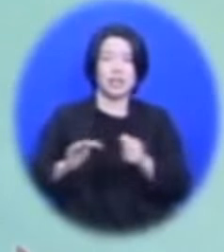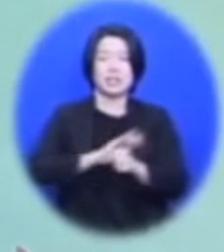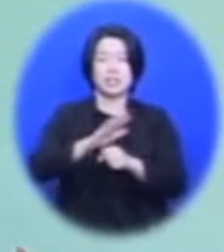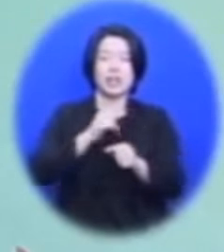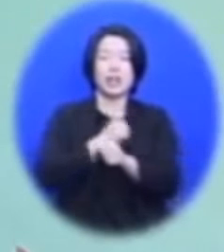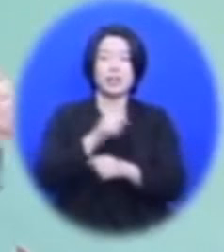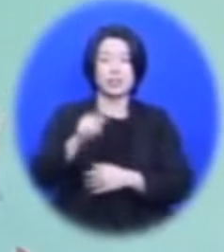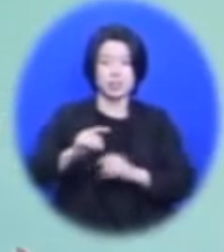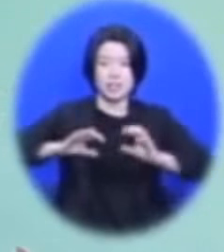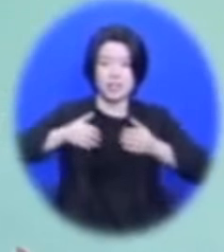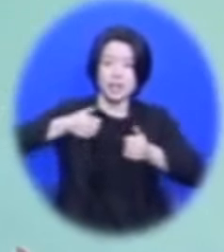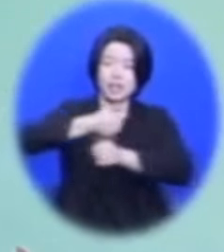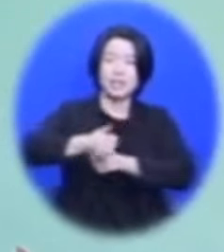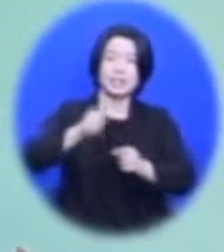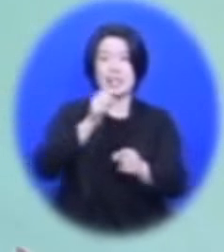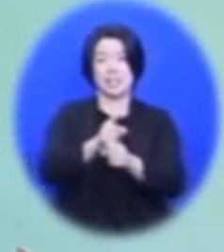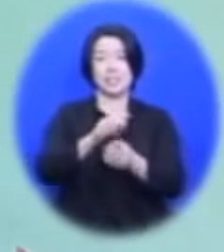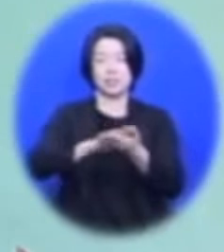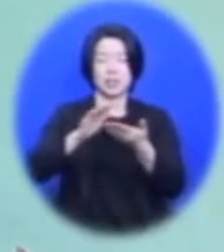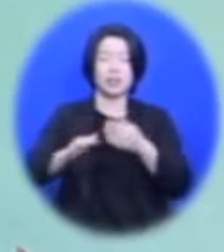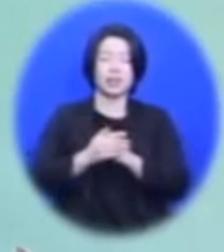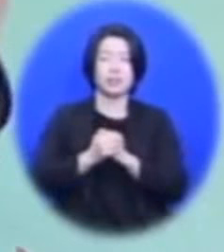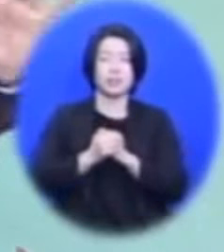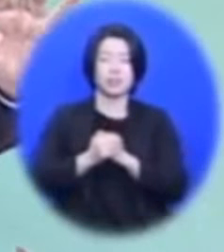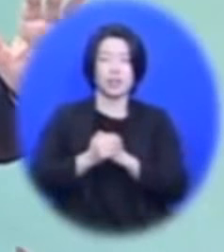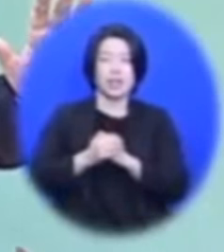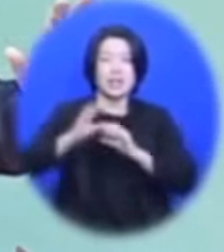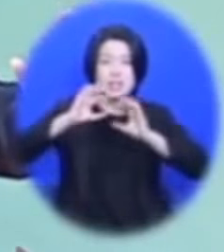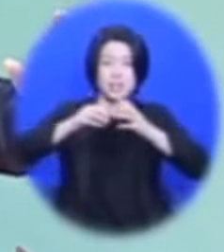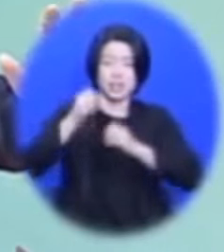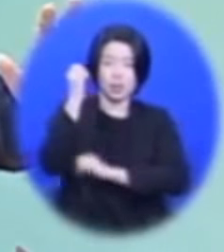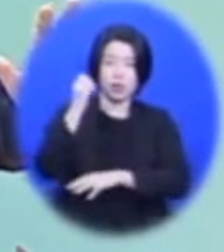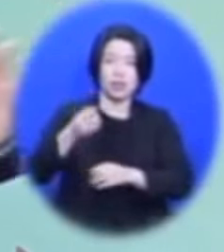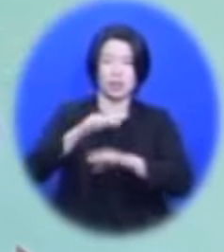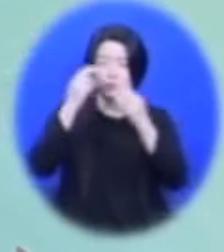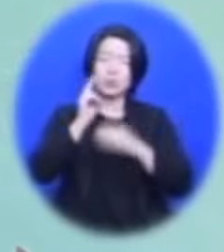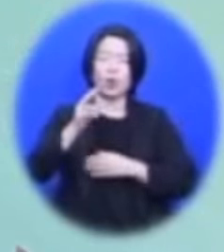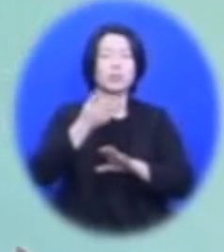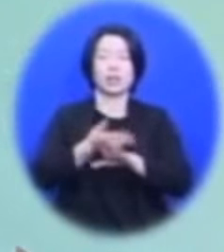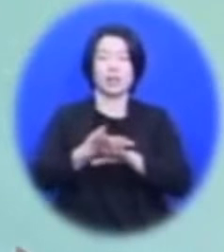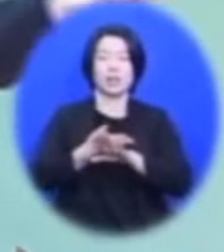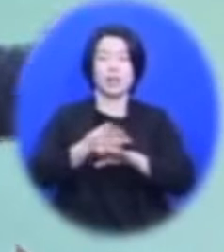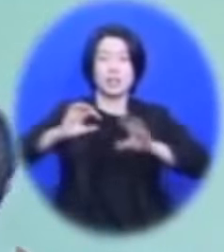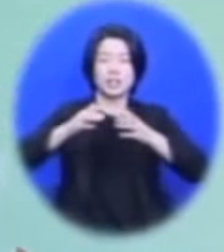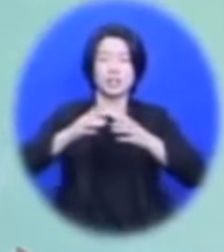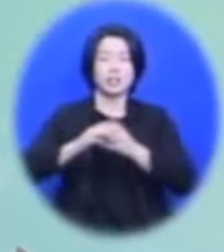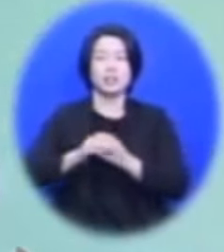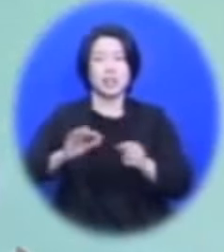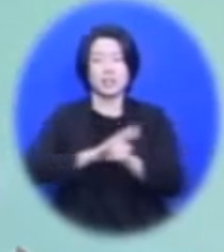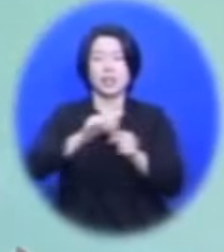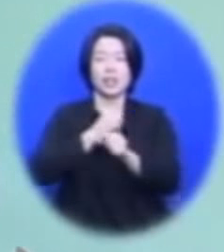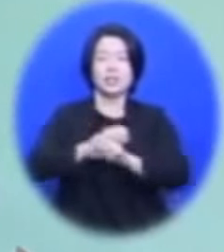사랑하는 것은 세상을 이기는 특징입니다. 세상의 원리와 너무 달라요. 세상은 사랑 안 한다고 감옥 가지